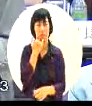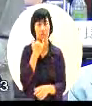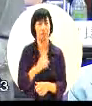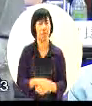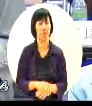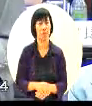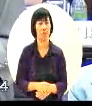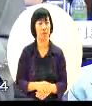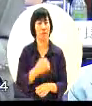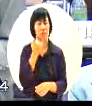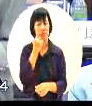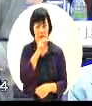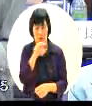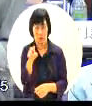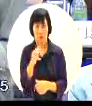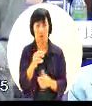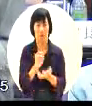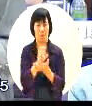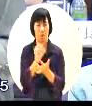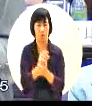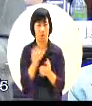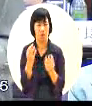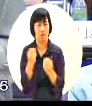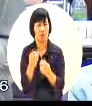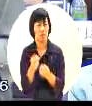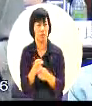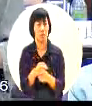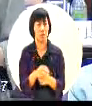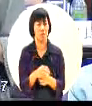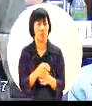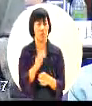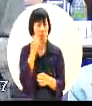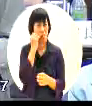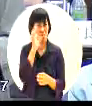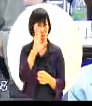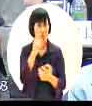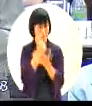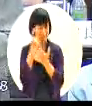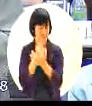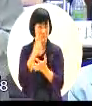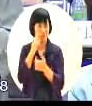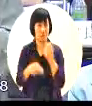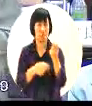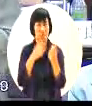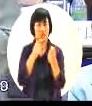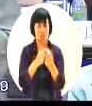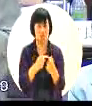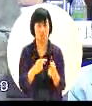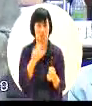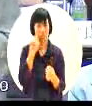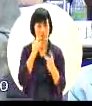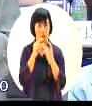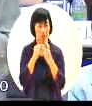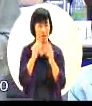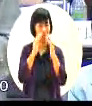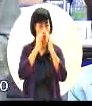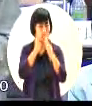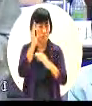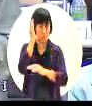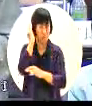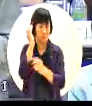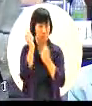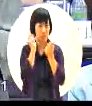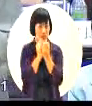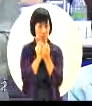啊，看遐个数字啊，市政府会编年度，当年我讲过，愈甲市中心接